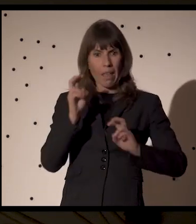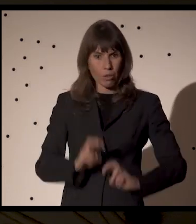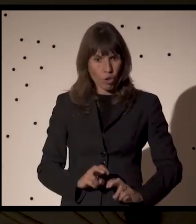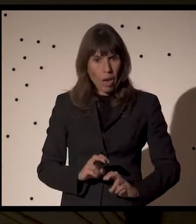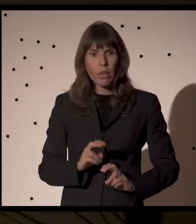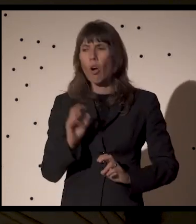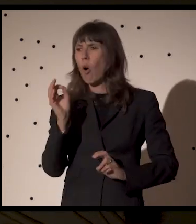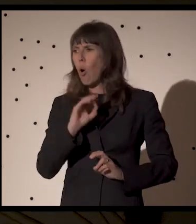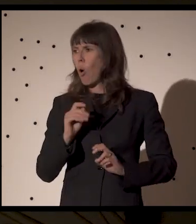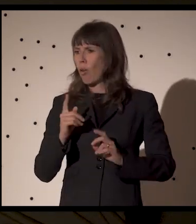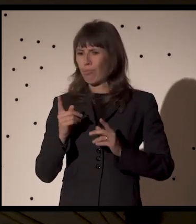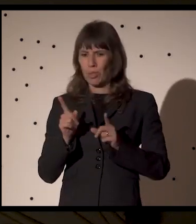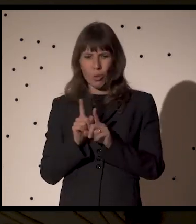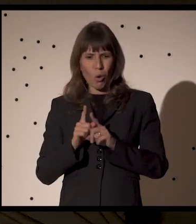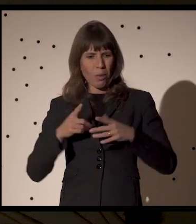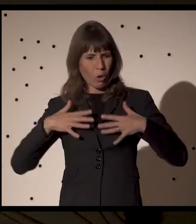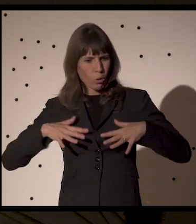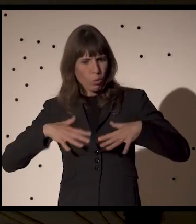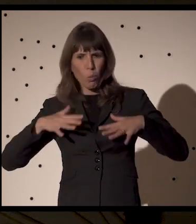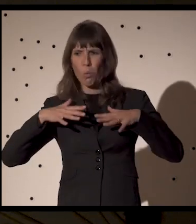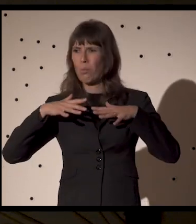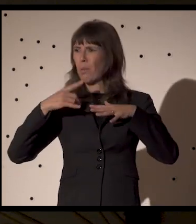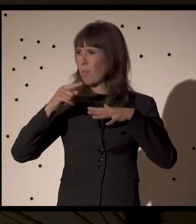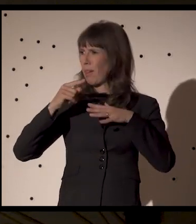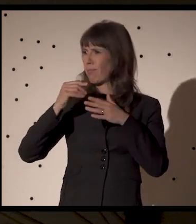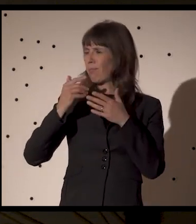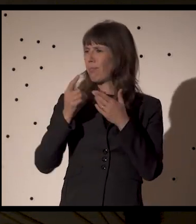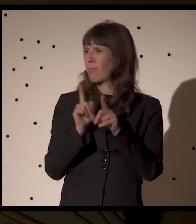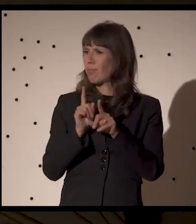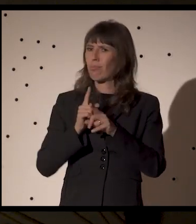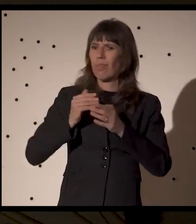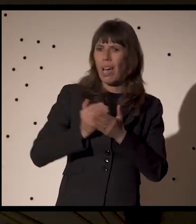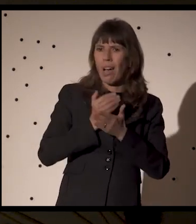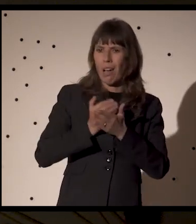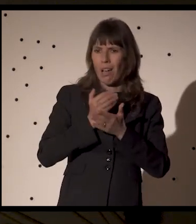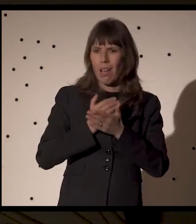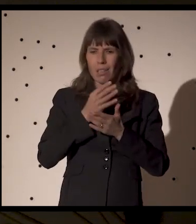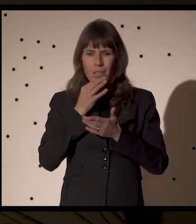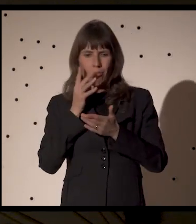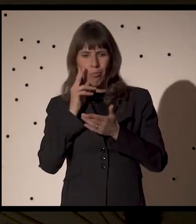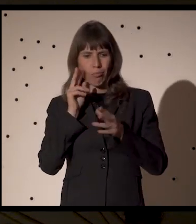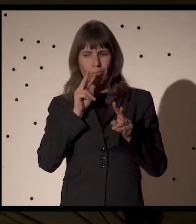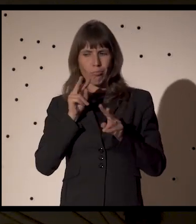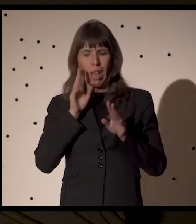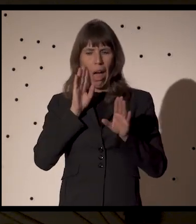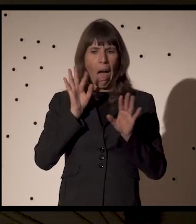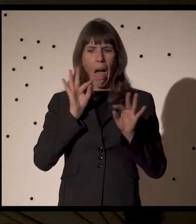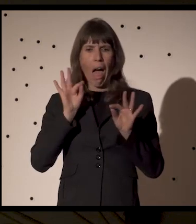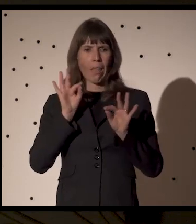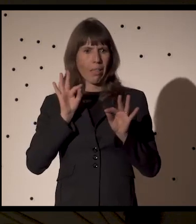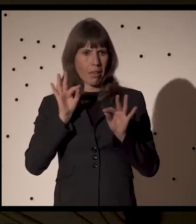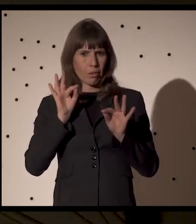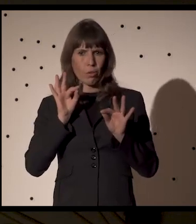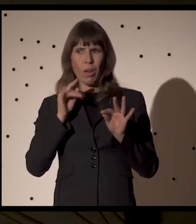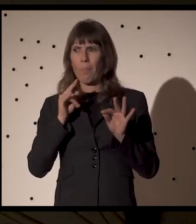delle scene sul piano del confezionamento dei costumi usando una serie di accorgimenti sempre per contenere d'impatto produttivo